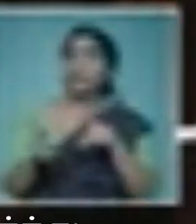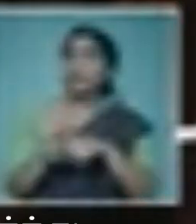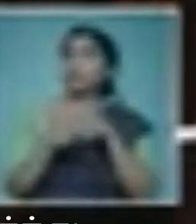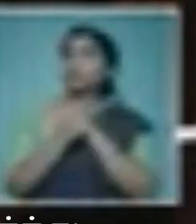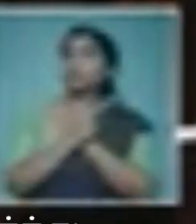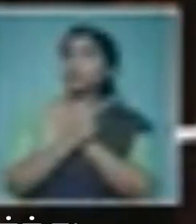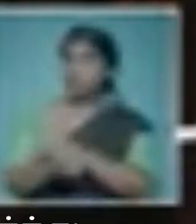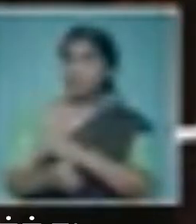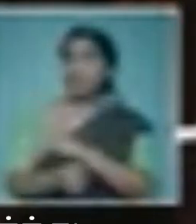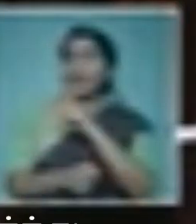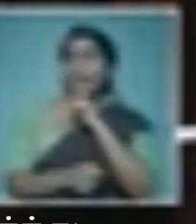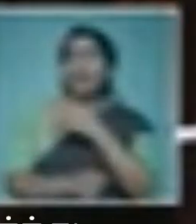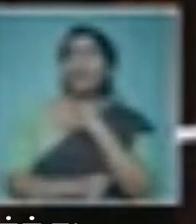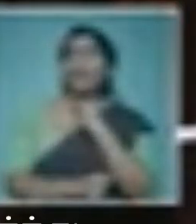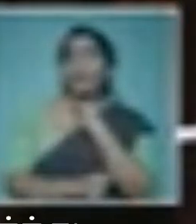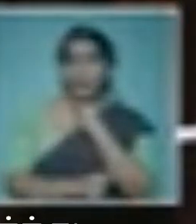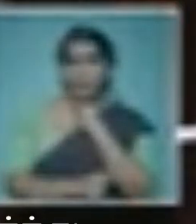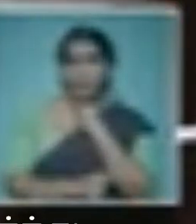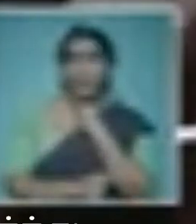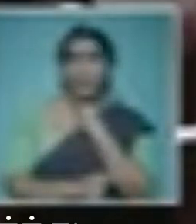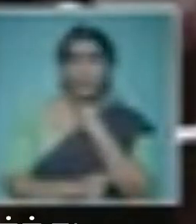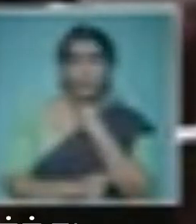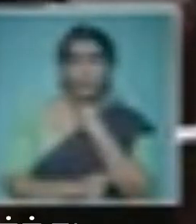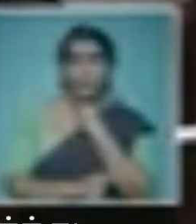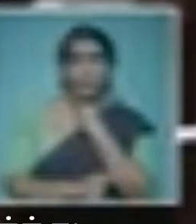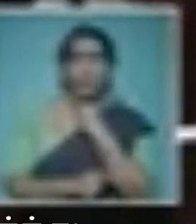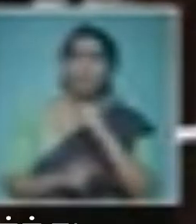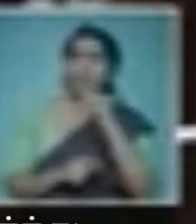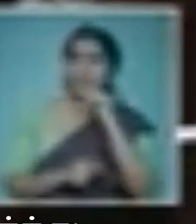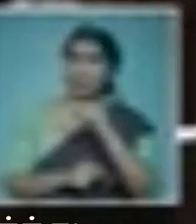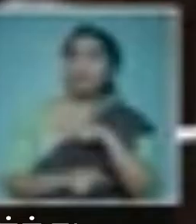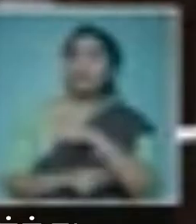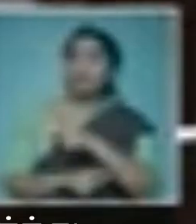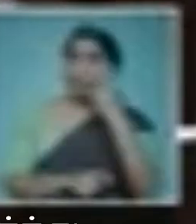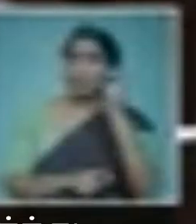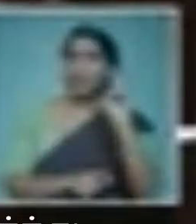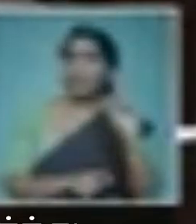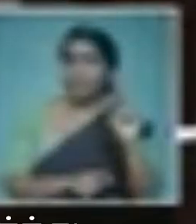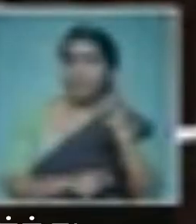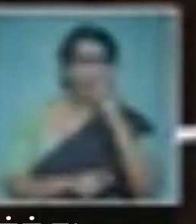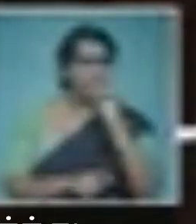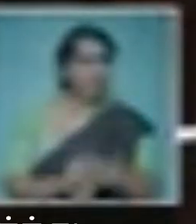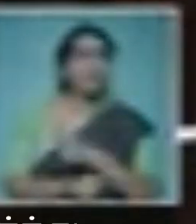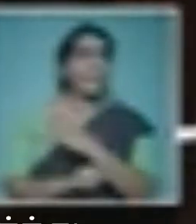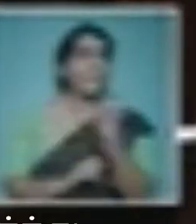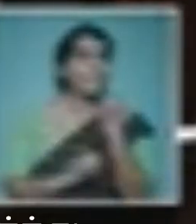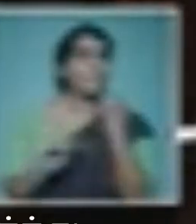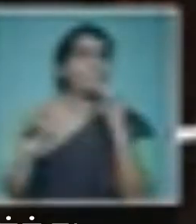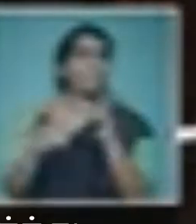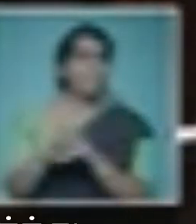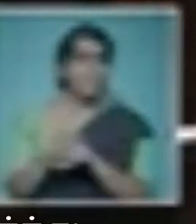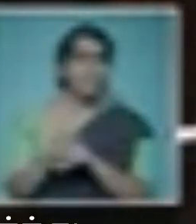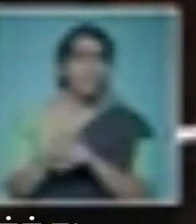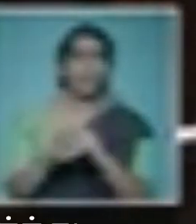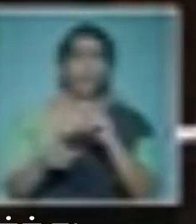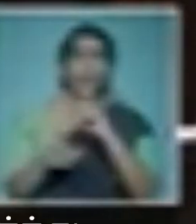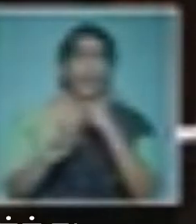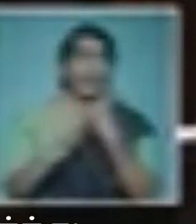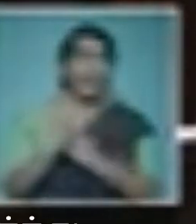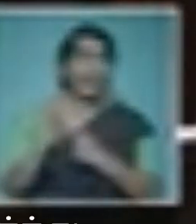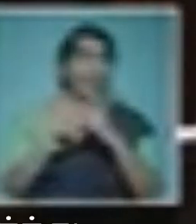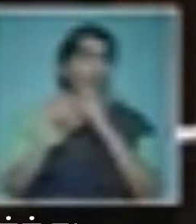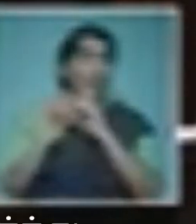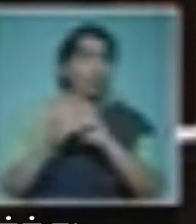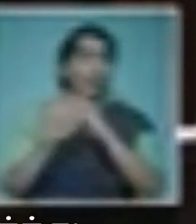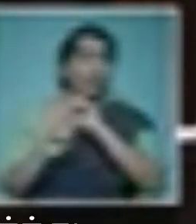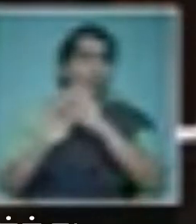කියලා කියමුකෝ හරි. එහෙම කරන්න බෑ කියලා කියමු. මොකද කියන්න පුළුවන් හරි අනිවාර්යයෙන්ම 2020 වෙනකොට ඒගොල්ලන් බලයට ඇවිල්ලා attorney general department එකෙන් දාපු